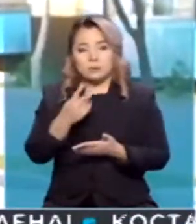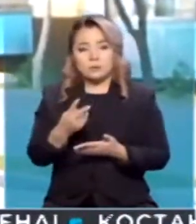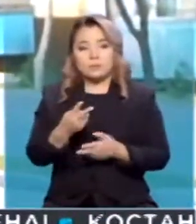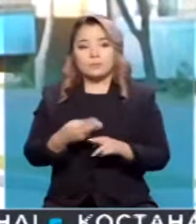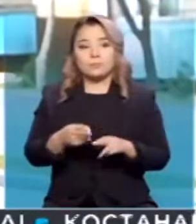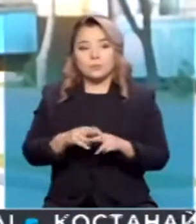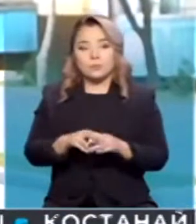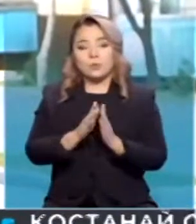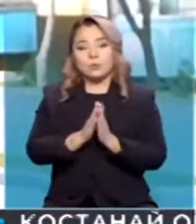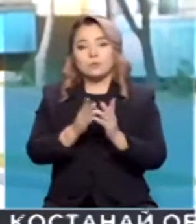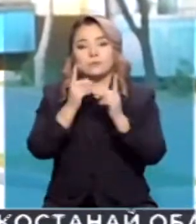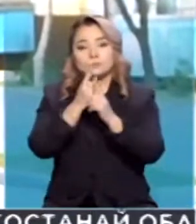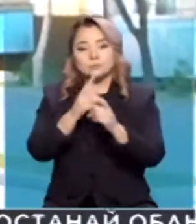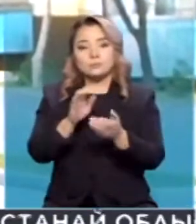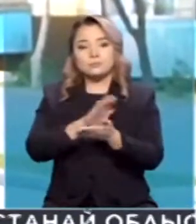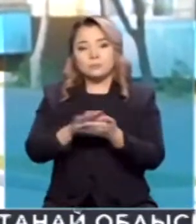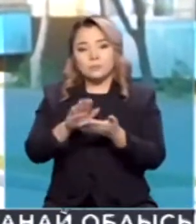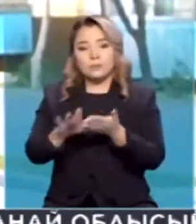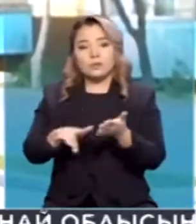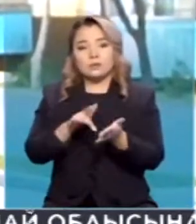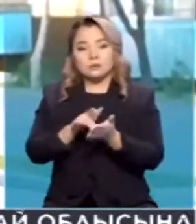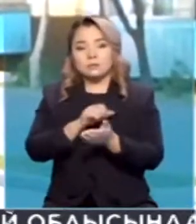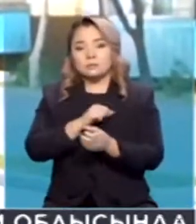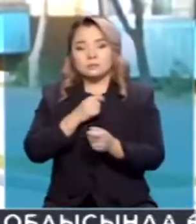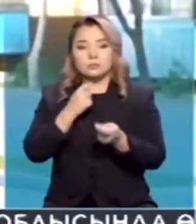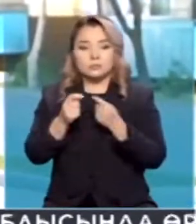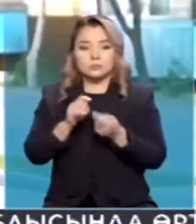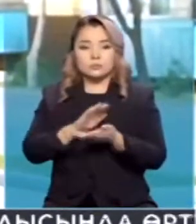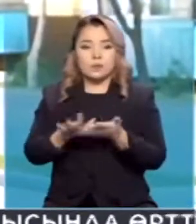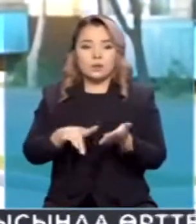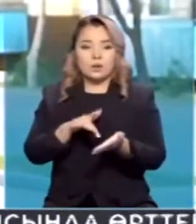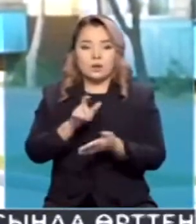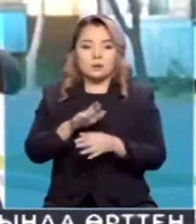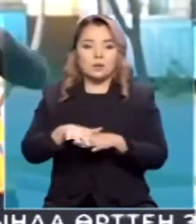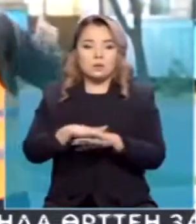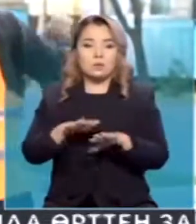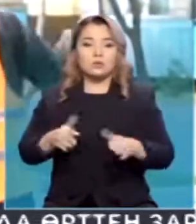Ol, men sonu şaşpasın tazalıkka qarasın deyip aytatın nem bar halal tırgındarga.